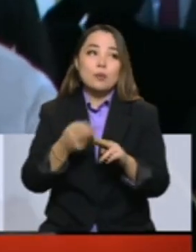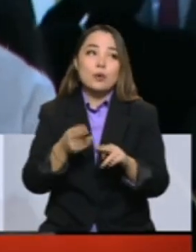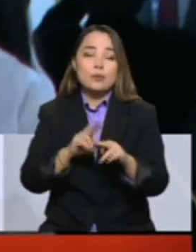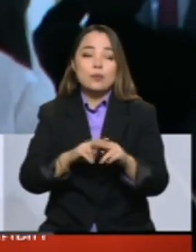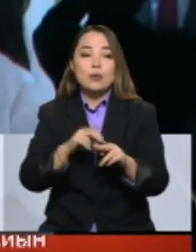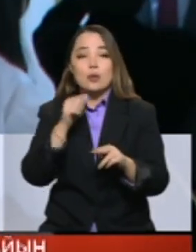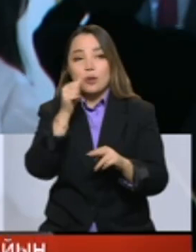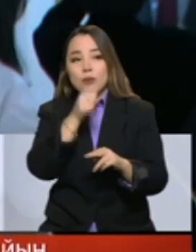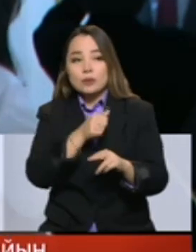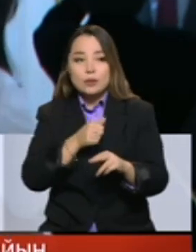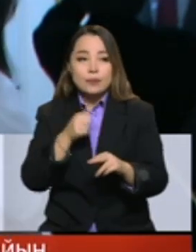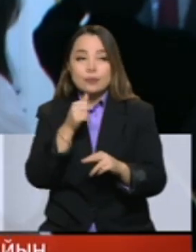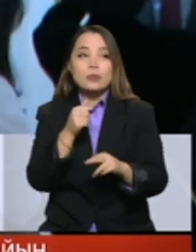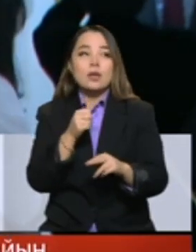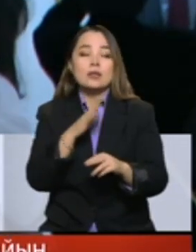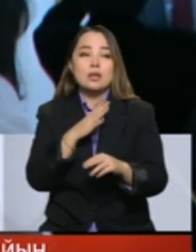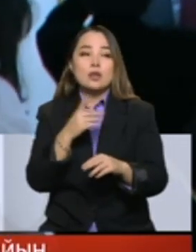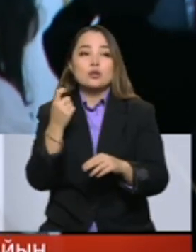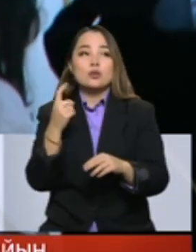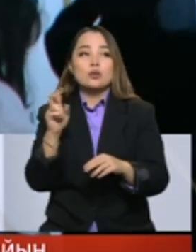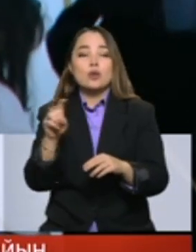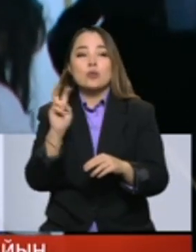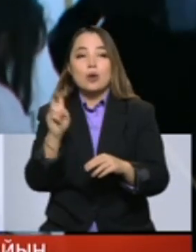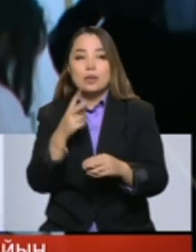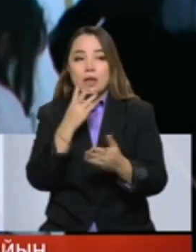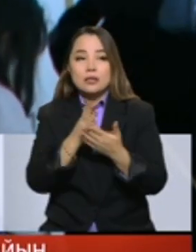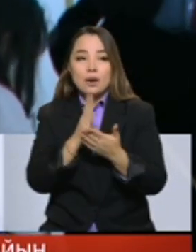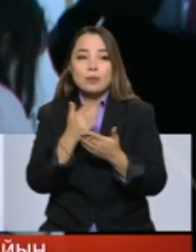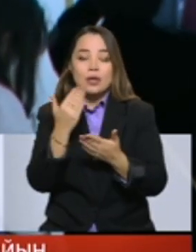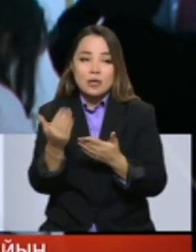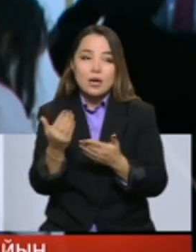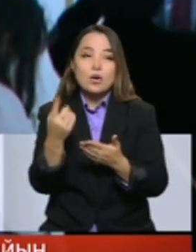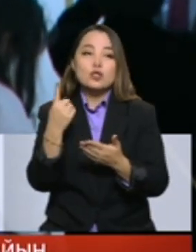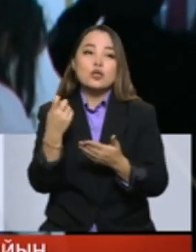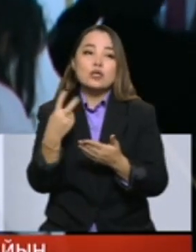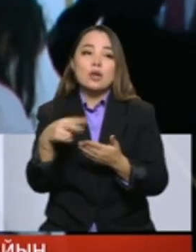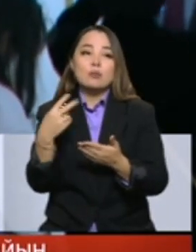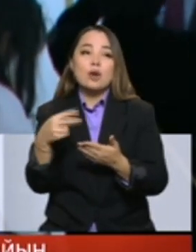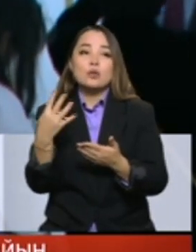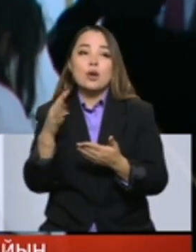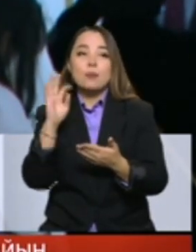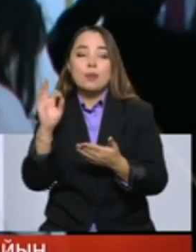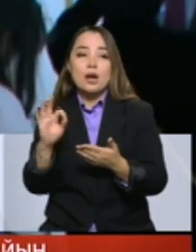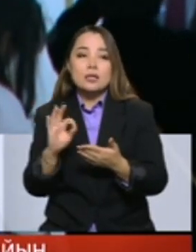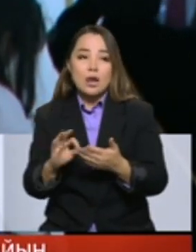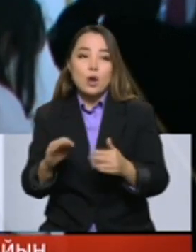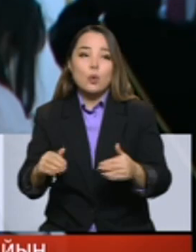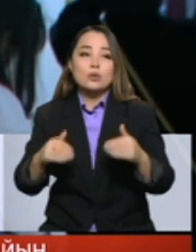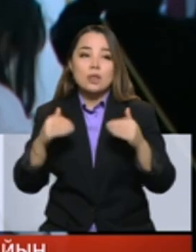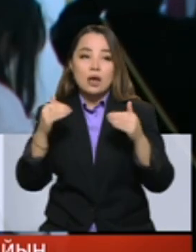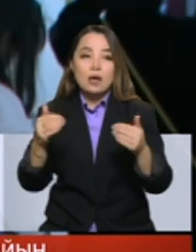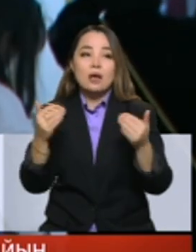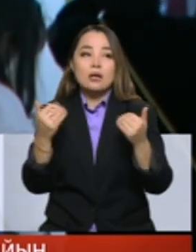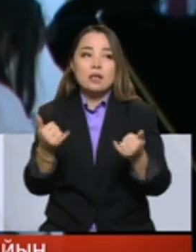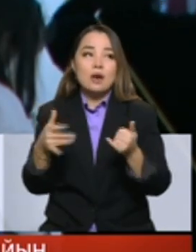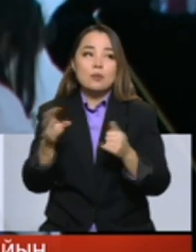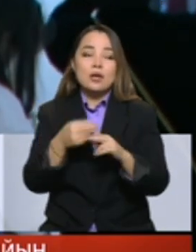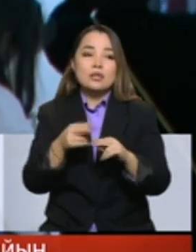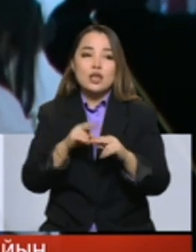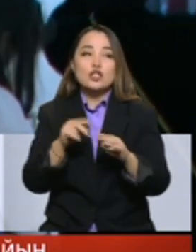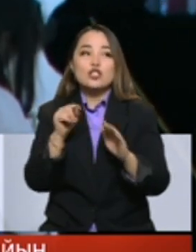былтыр 100 миллион ақш доллары болды. Биыл 24%-ға өсті. Қазір 9 айдың